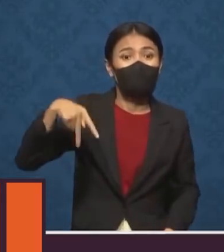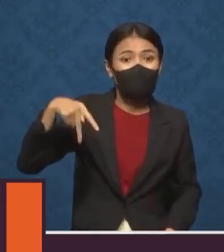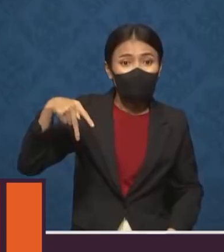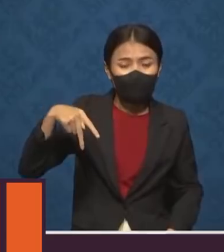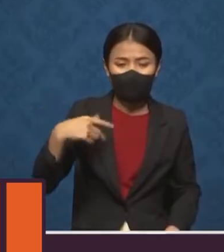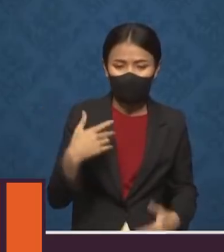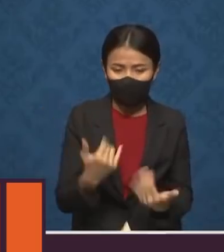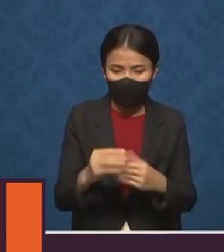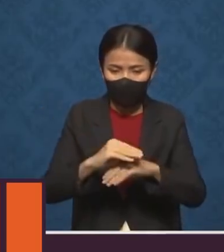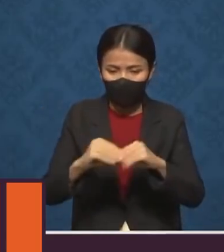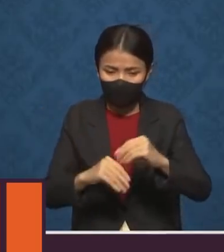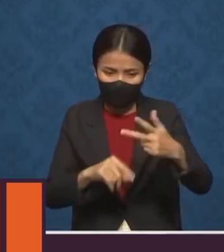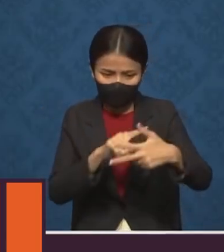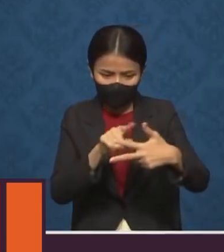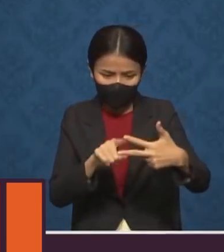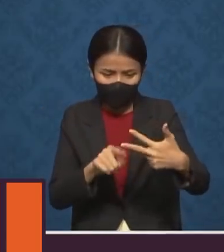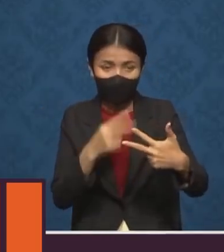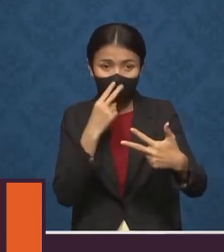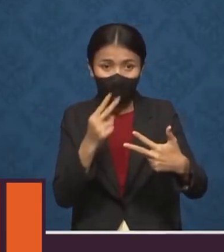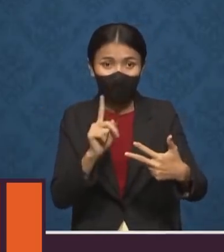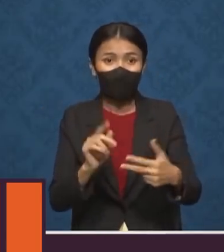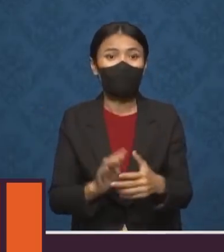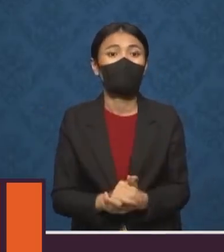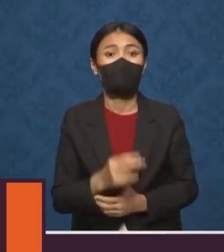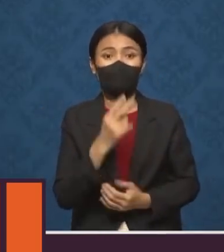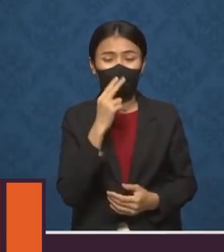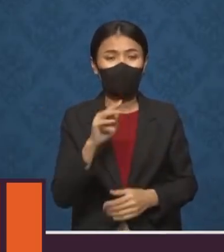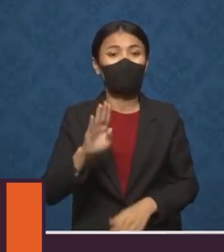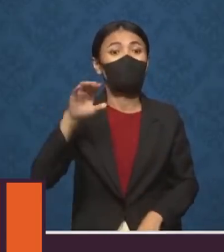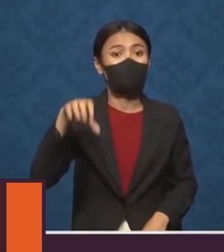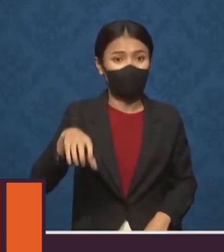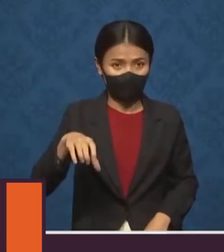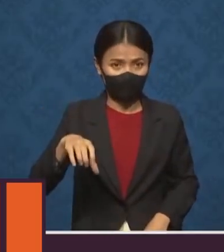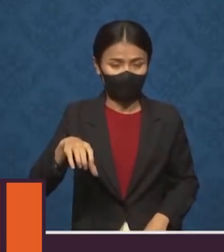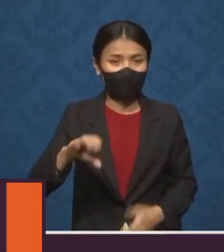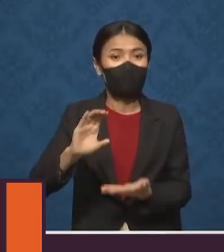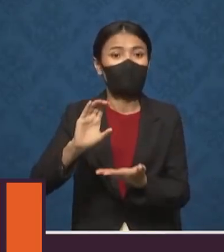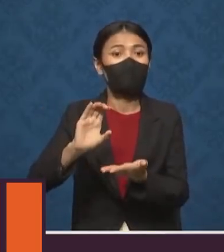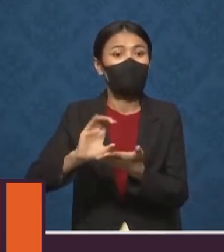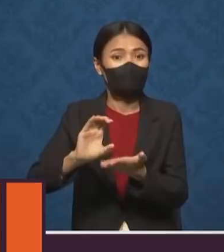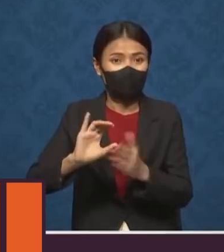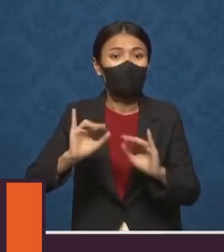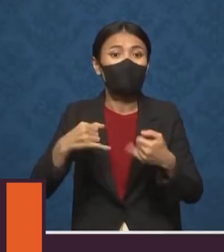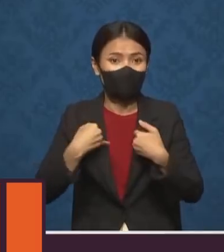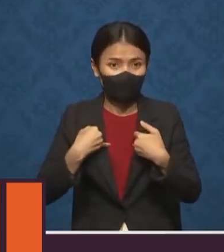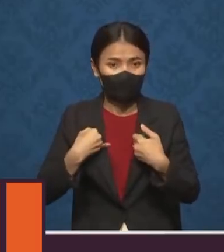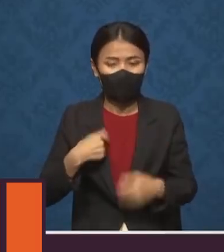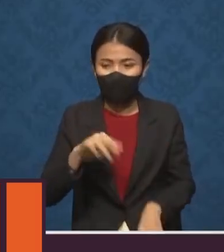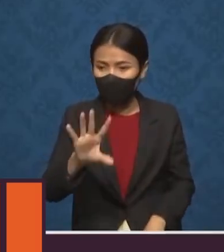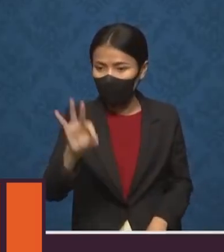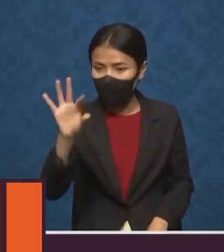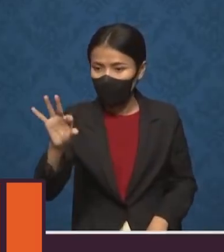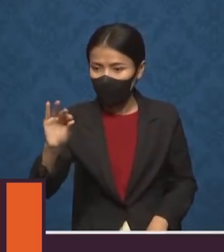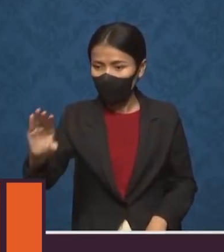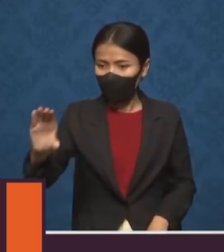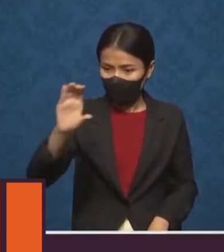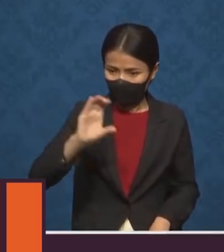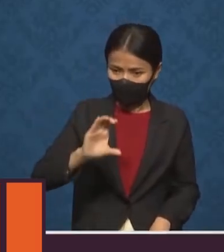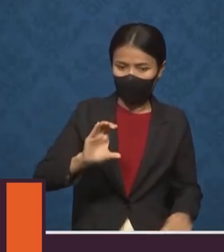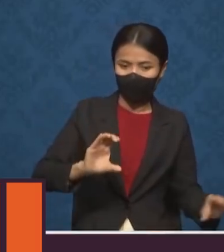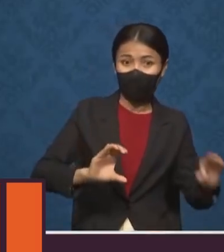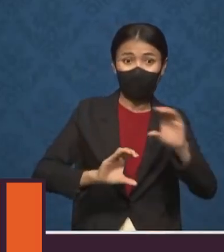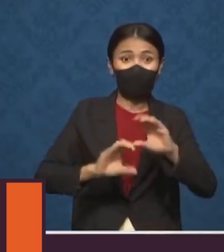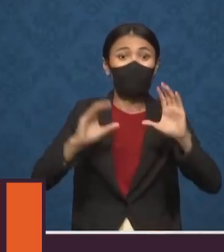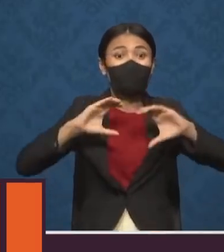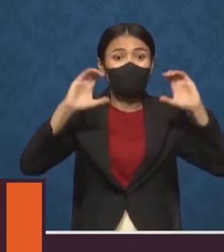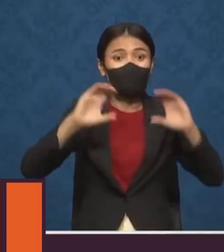กลุ่มนายทุนแค่บางกลุ่มค่ะท่านประธานที่ได้รับคัดเลือกมาร่วมทุนและได้ประโยชน์จากโครงการนี้